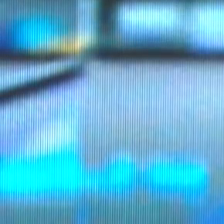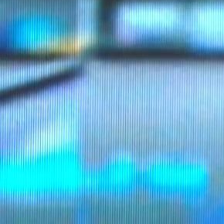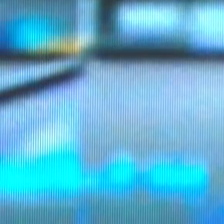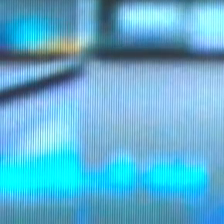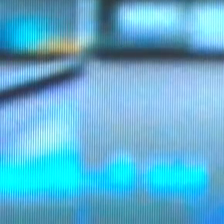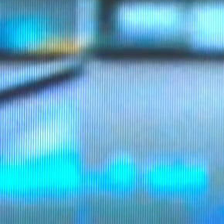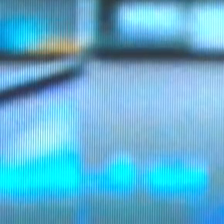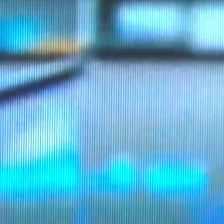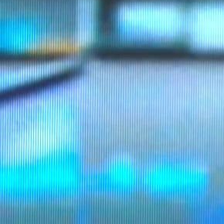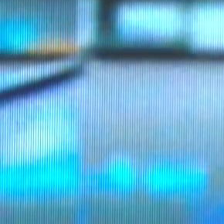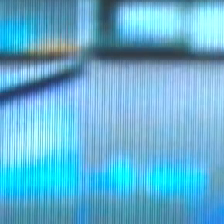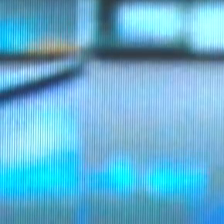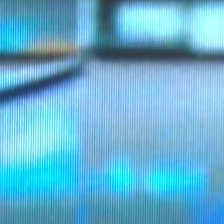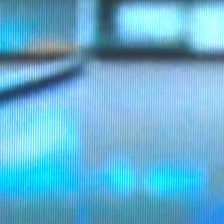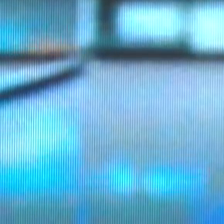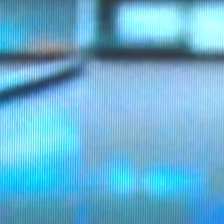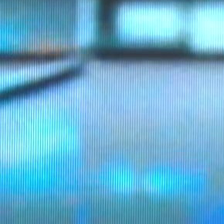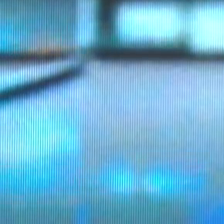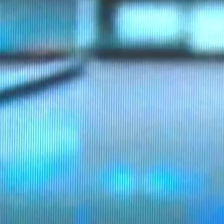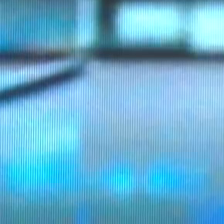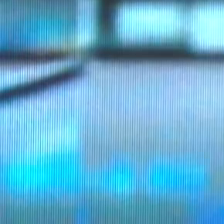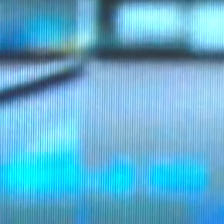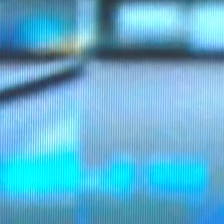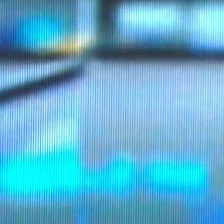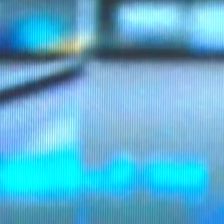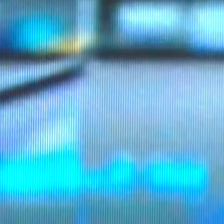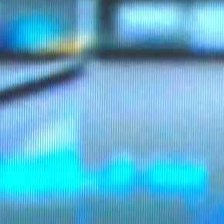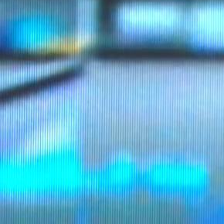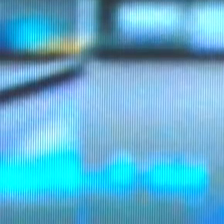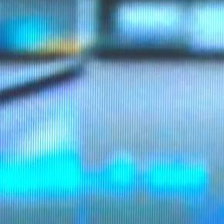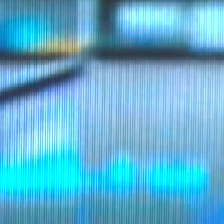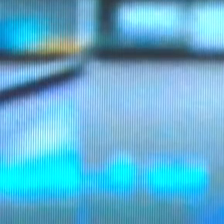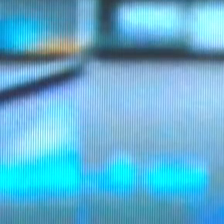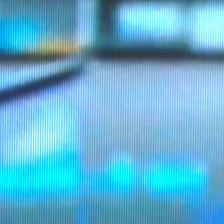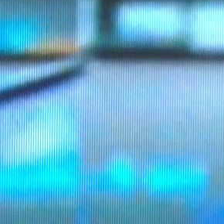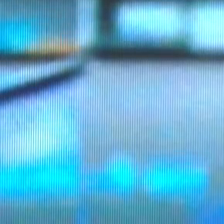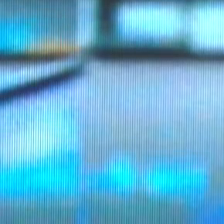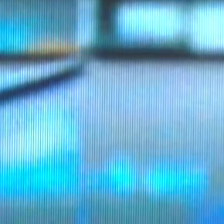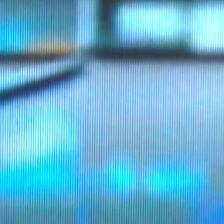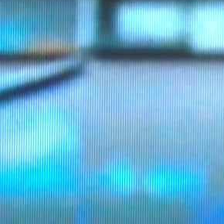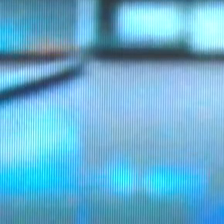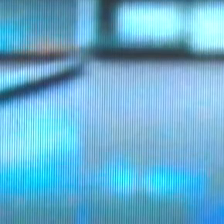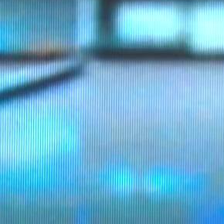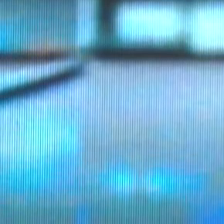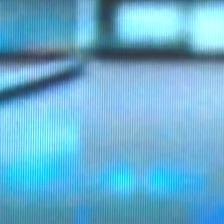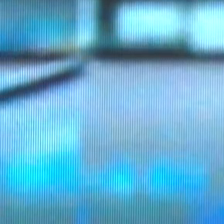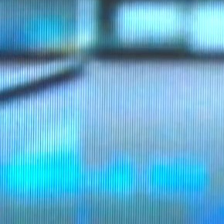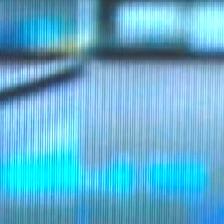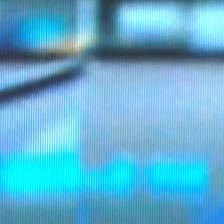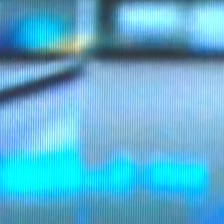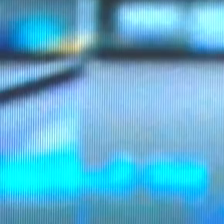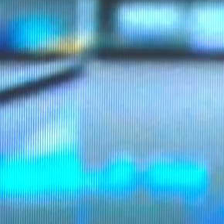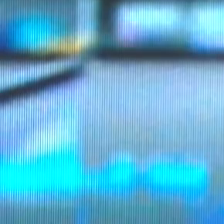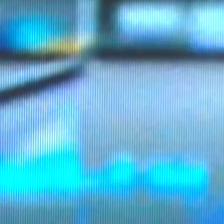23,741 חללי מערכות ישראל ו-3,150 נפגעי פעולות האיבה. מעל היום הזה מרחפים